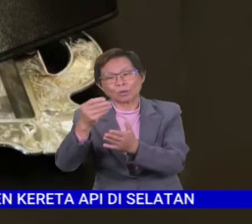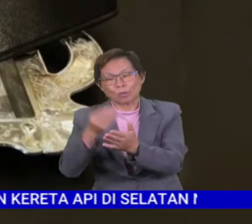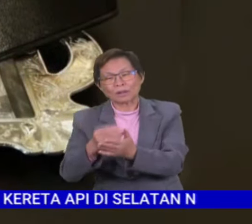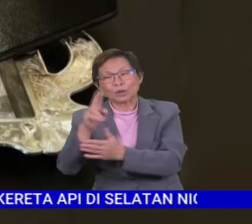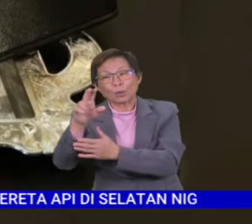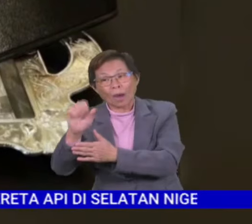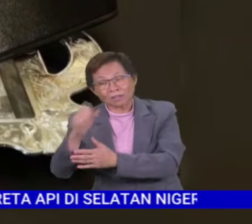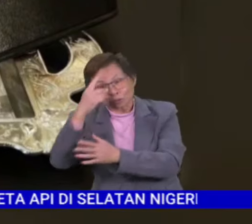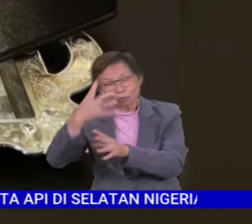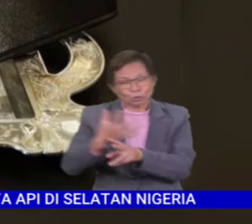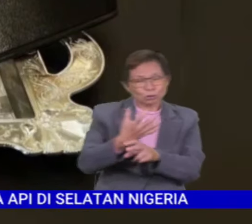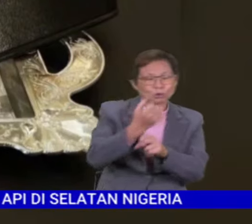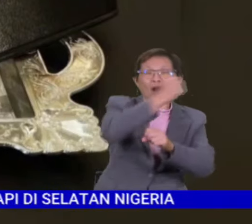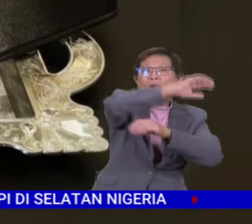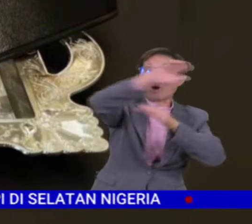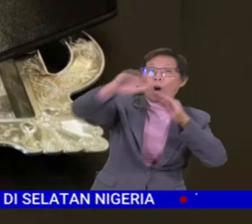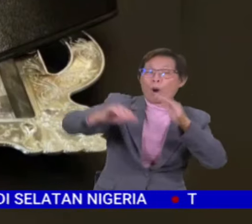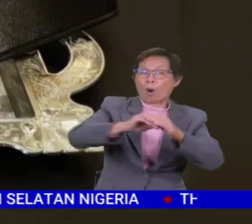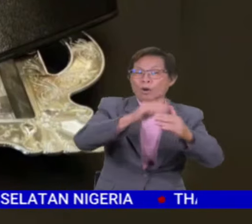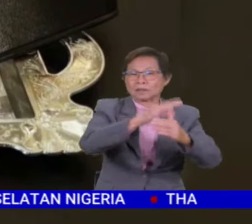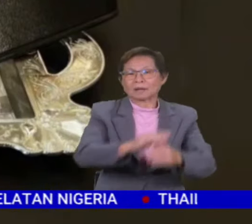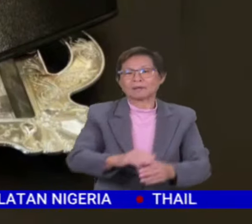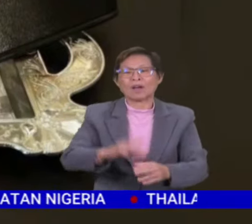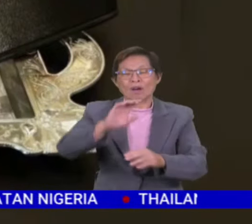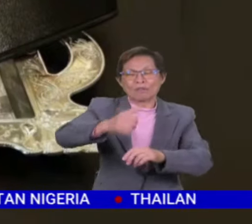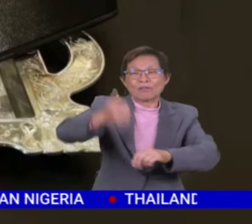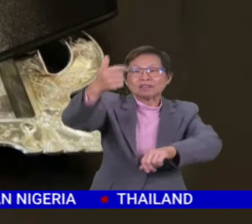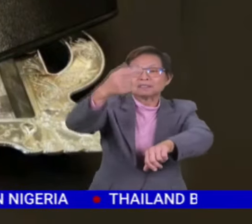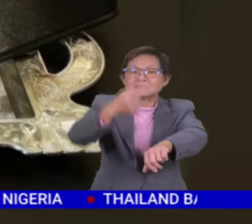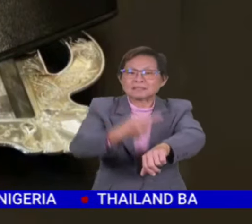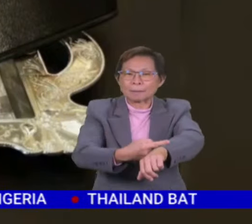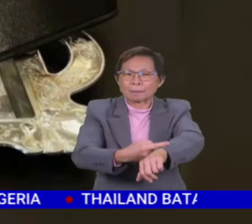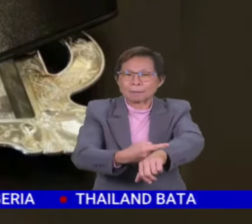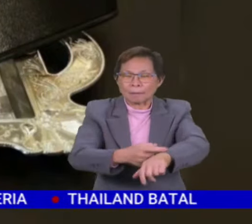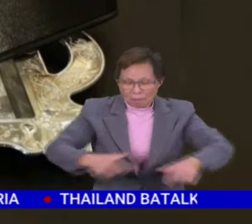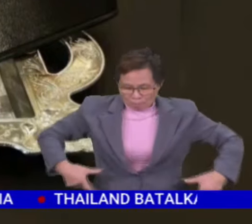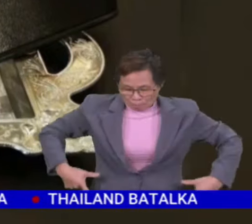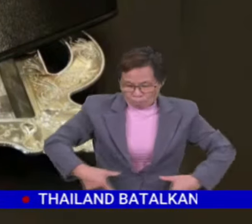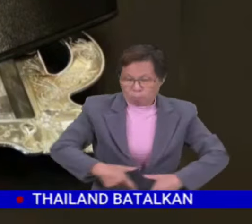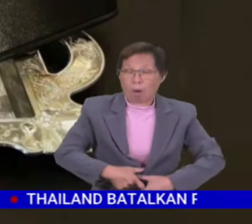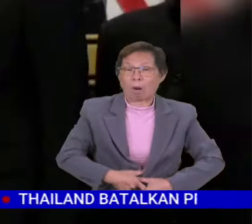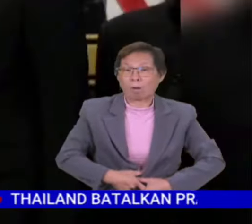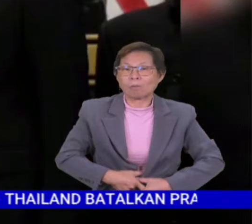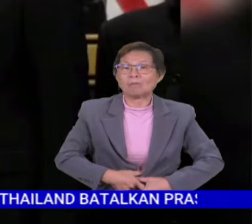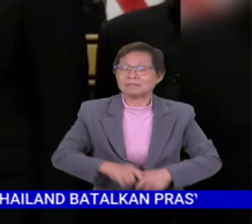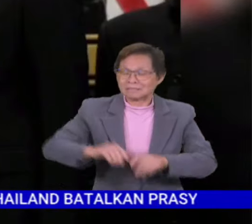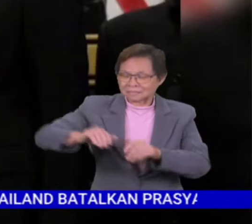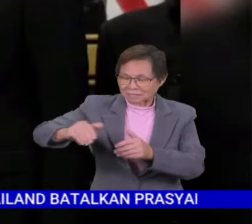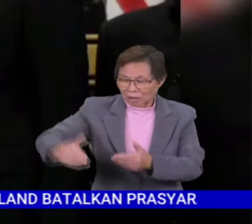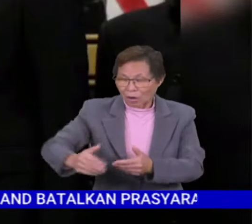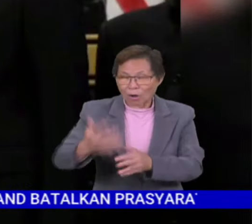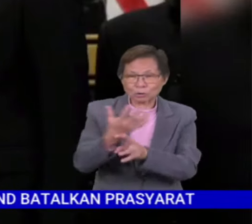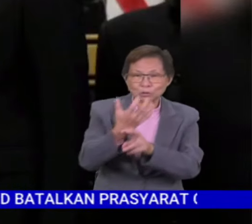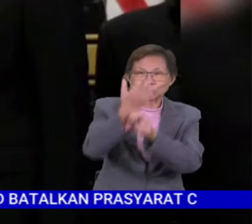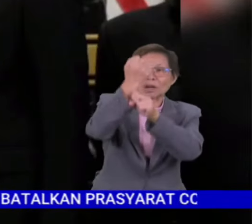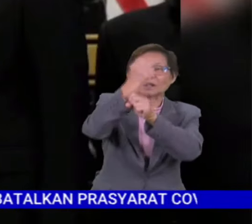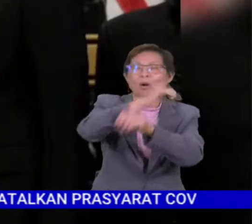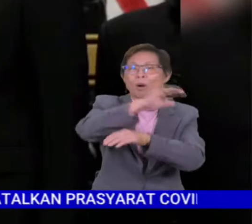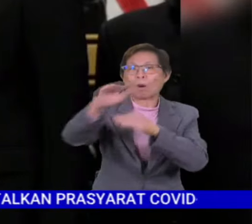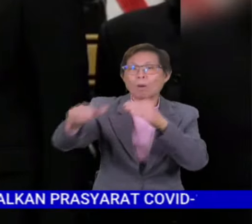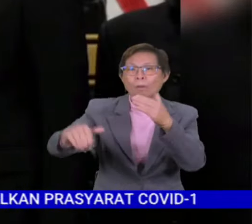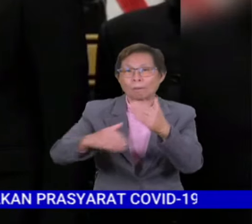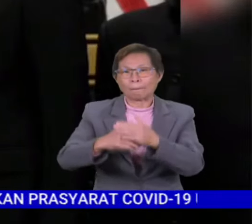Amerika bagi juara keseluruhan serta buat kali pertama tali pinggang kejuaraan diperkenalkan bagi juara keseluruhan.